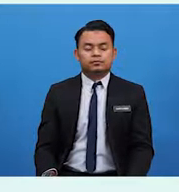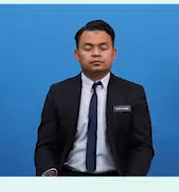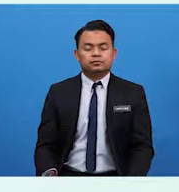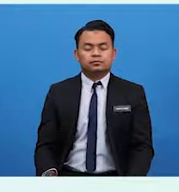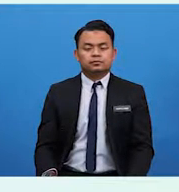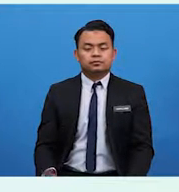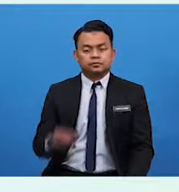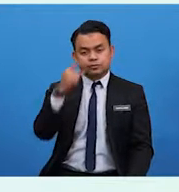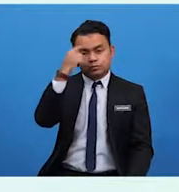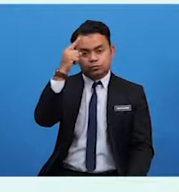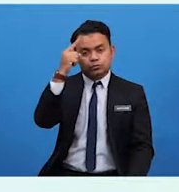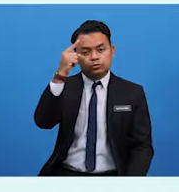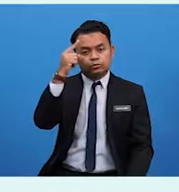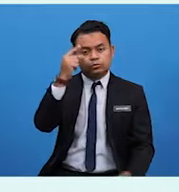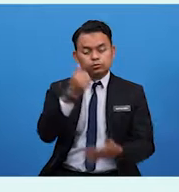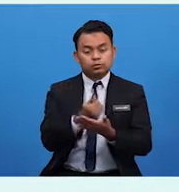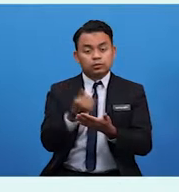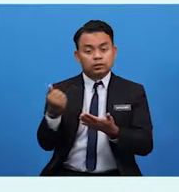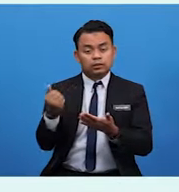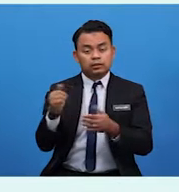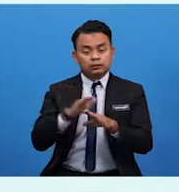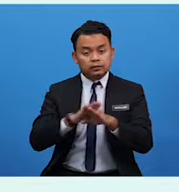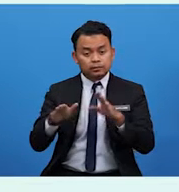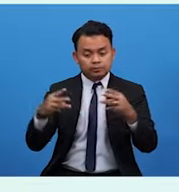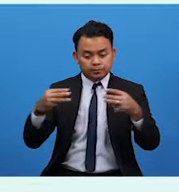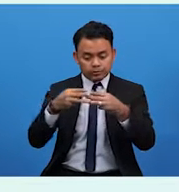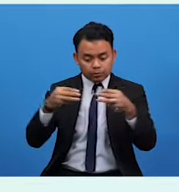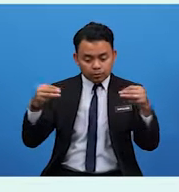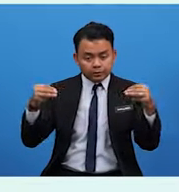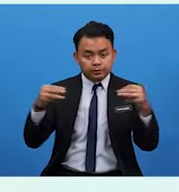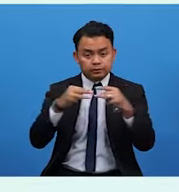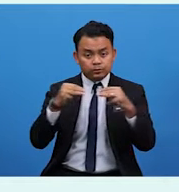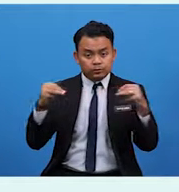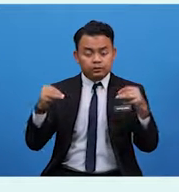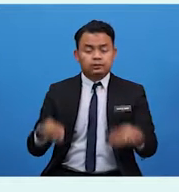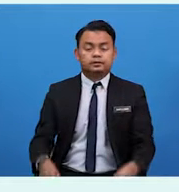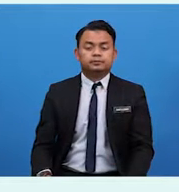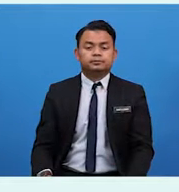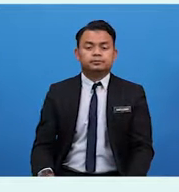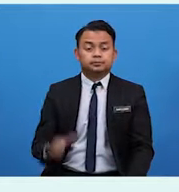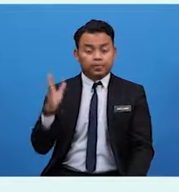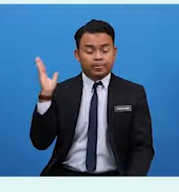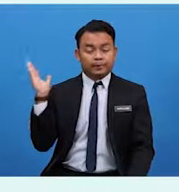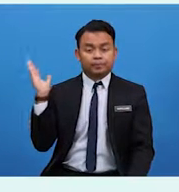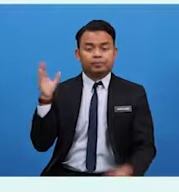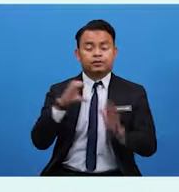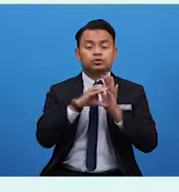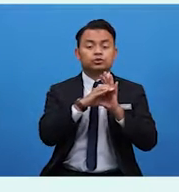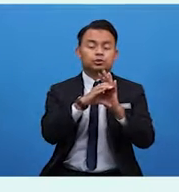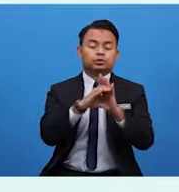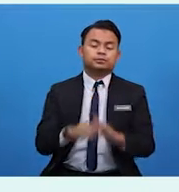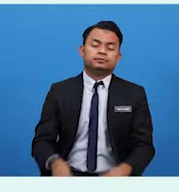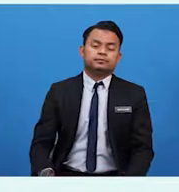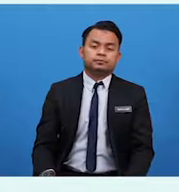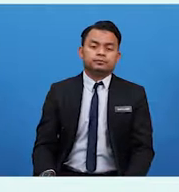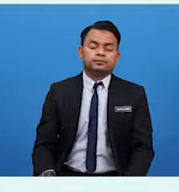Bagi peralatan elektrik tanpa wire contohnya, seperti penyedut hampa gas tanpa wire yang